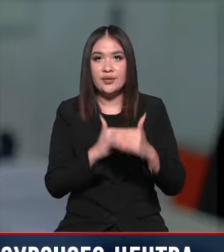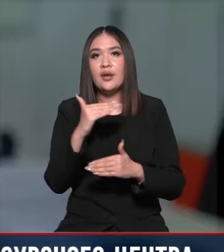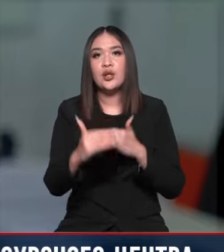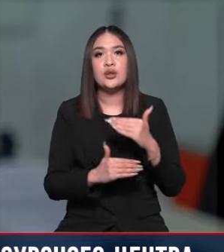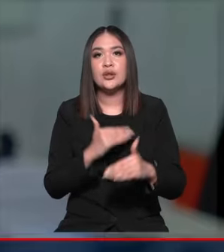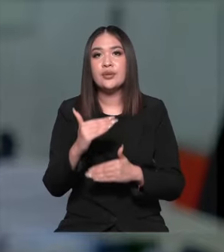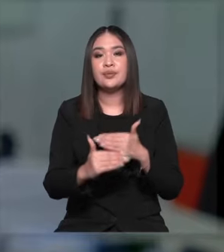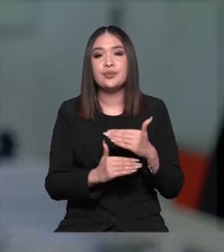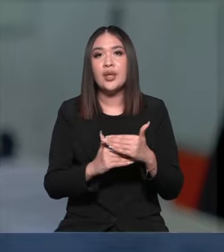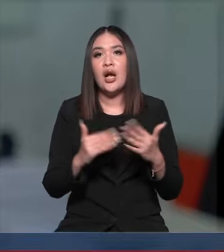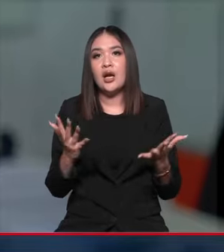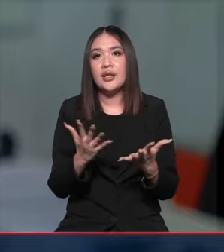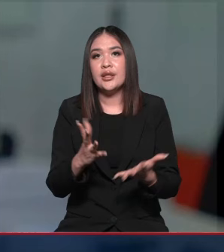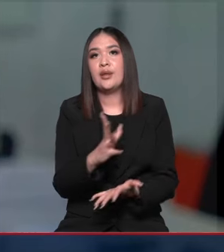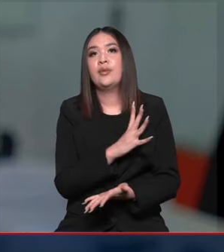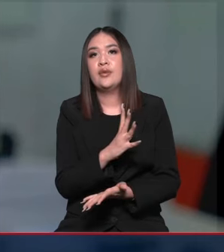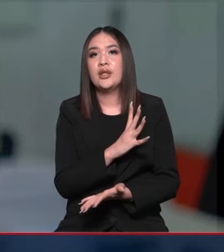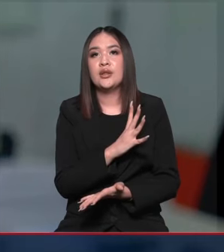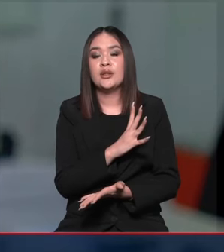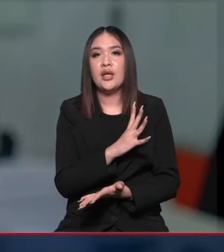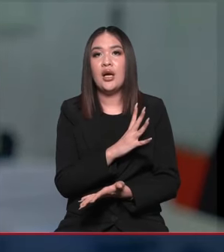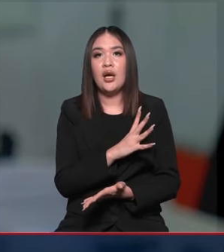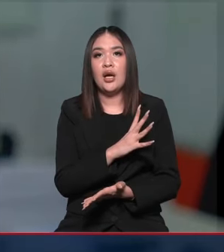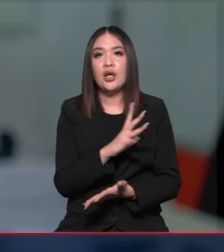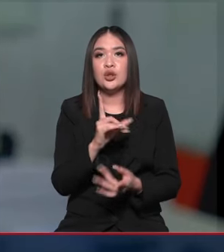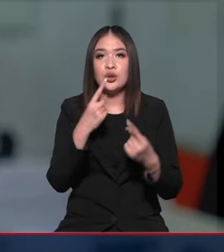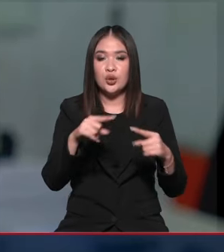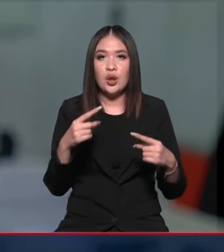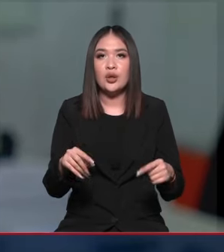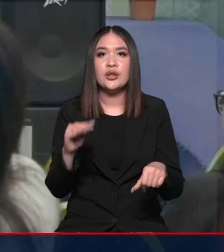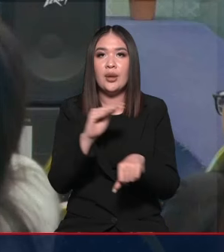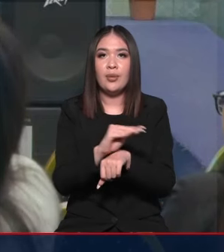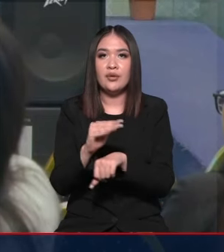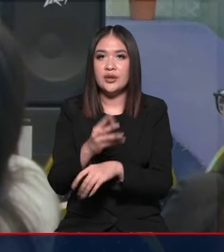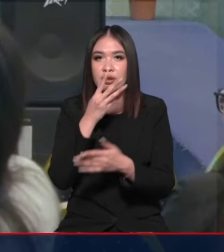Но какие-то фишки, идеи будем для себя подчеркивать и применять у себя в регионе.